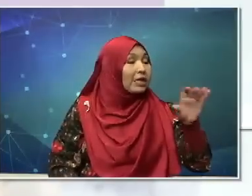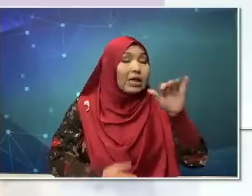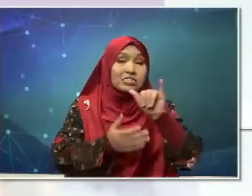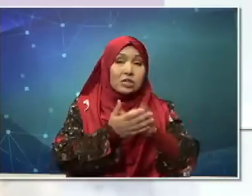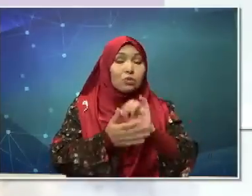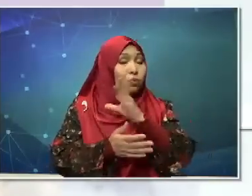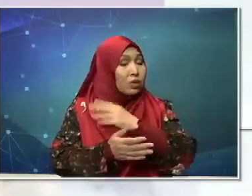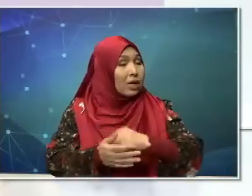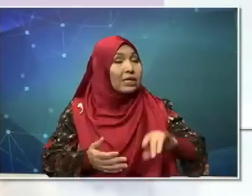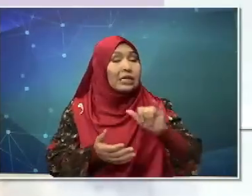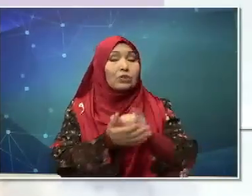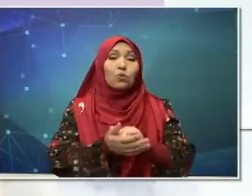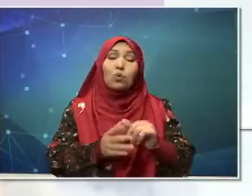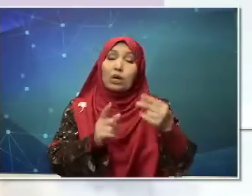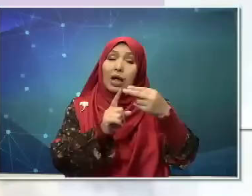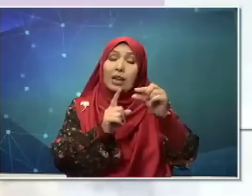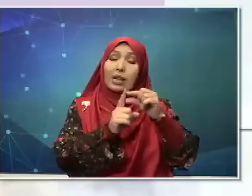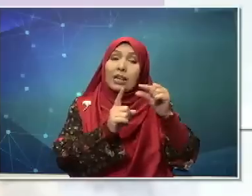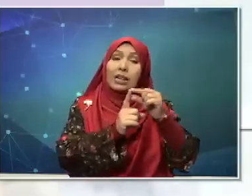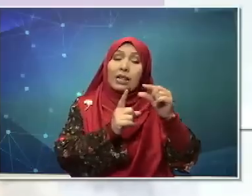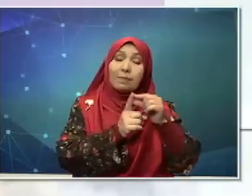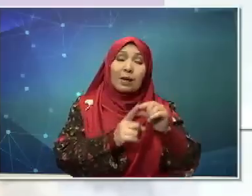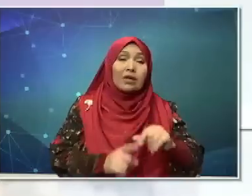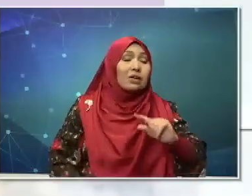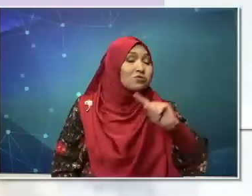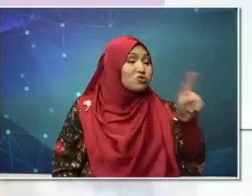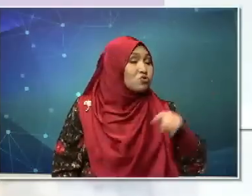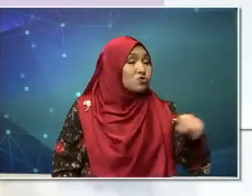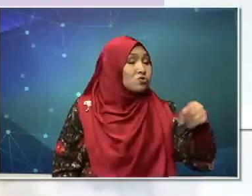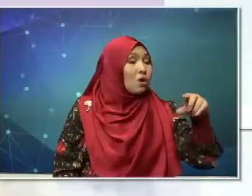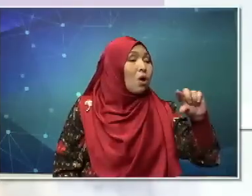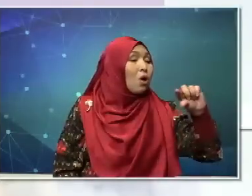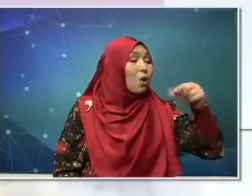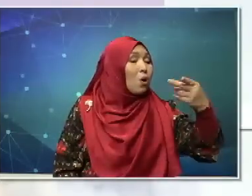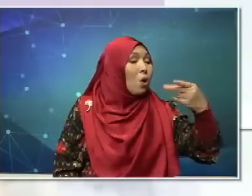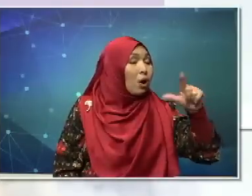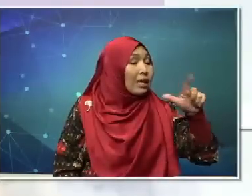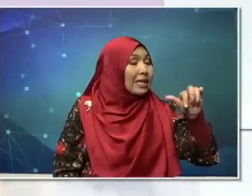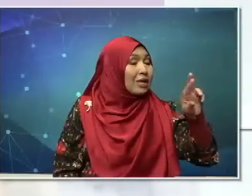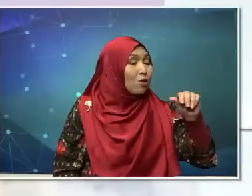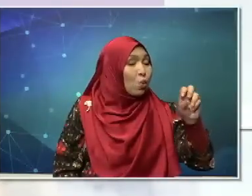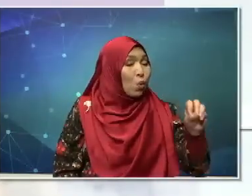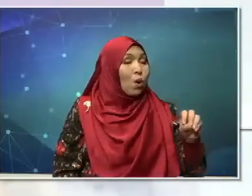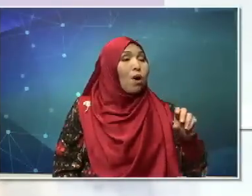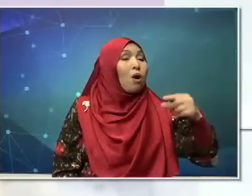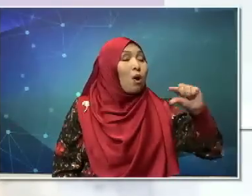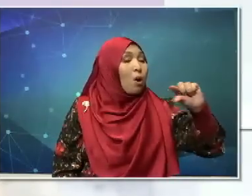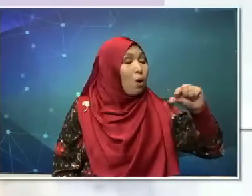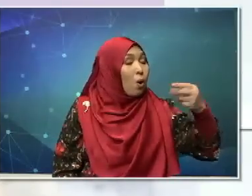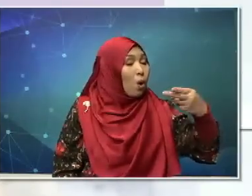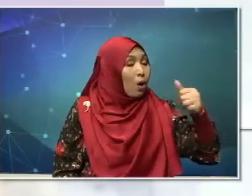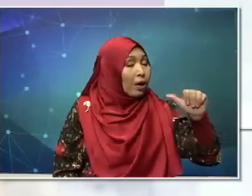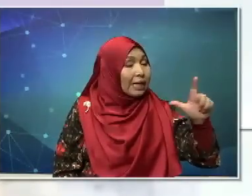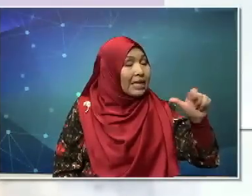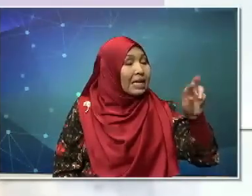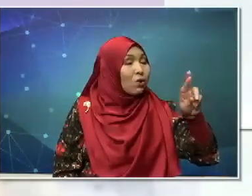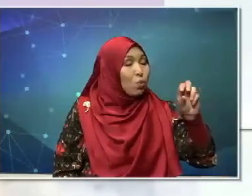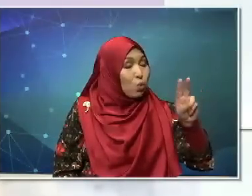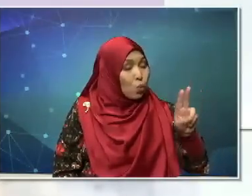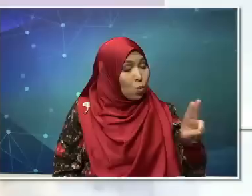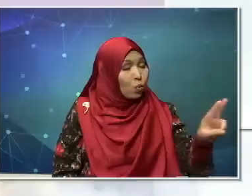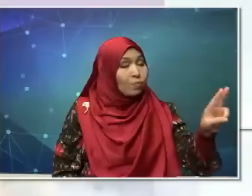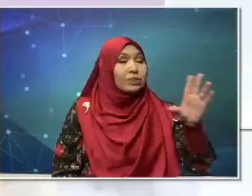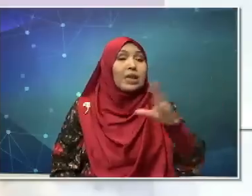itulah pada kalimah Allah you woi woi Woi roh jagawa Iru